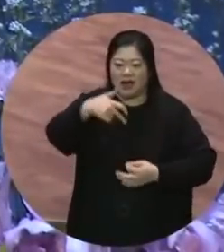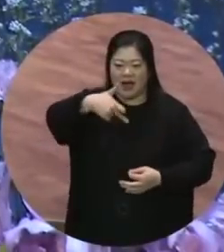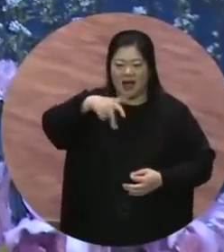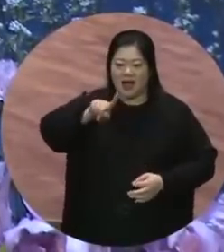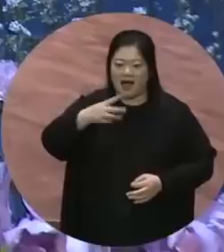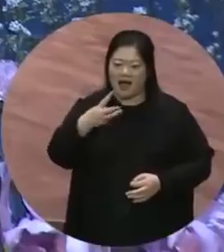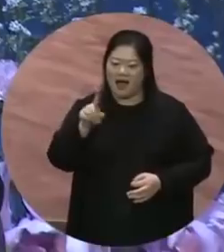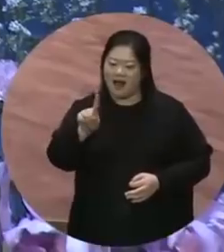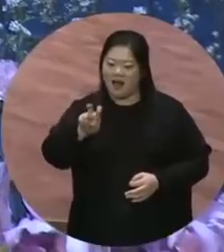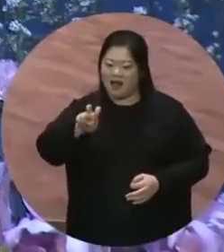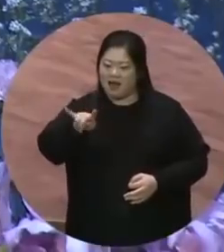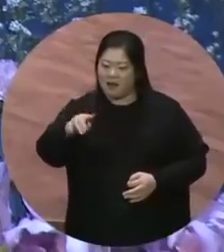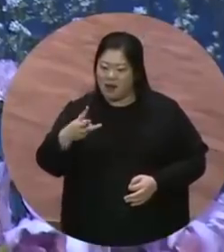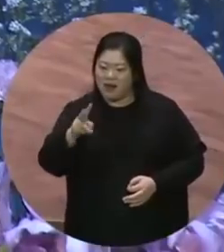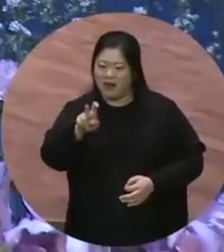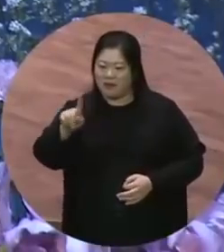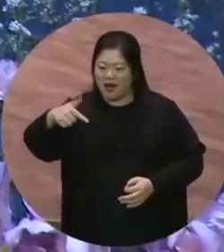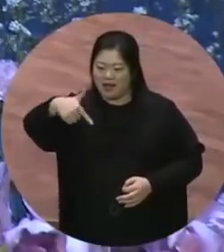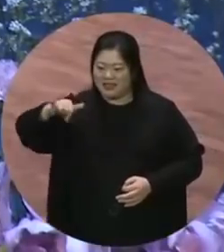되고.